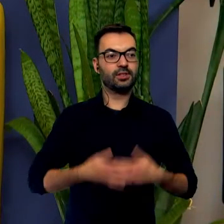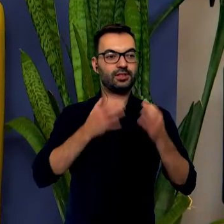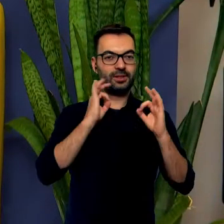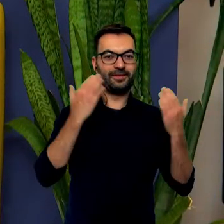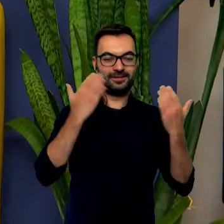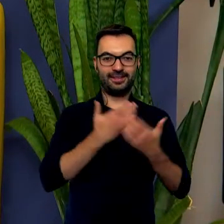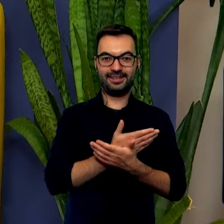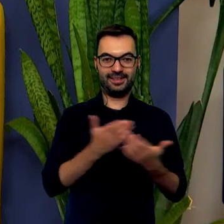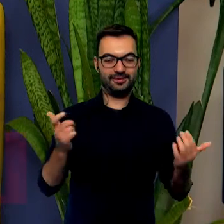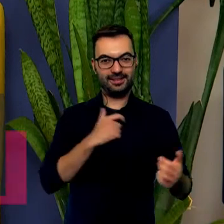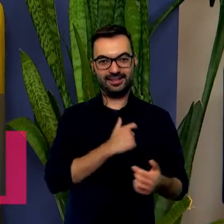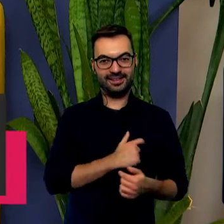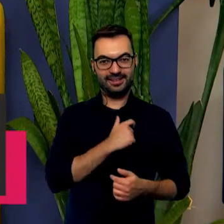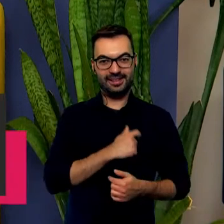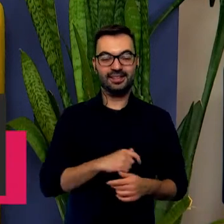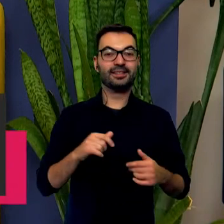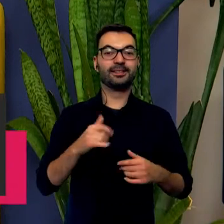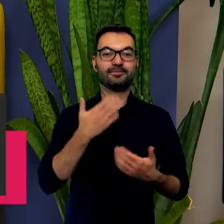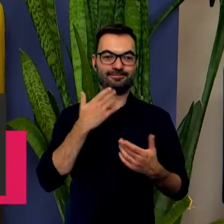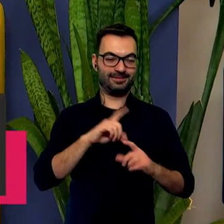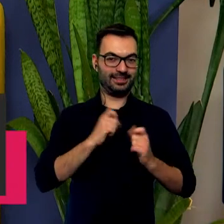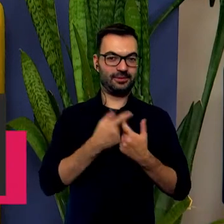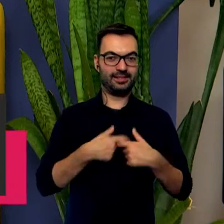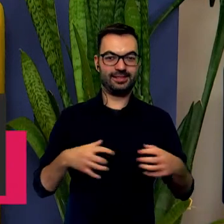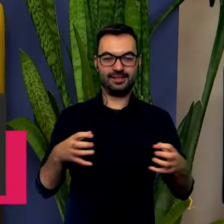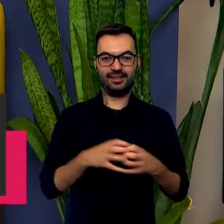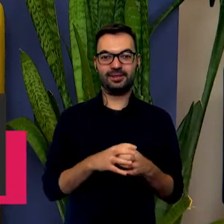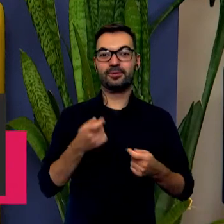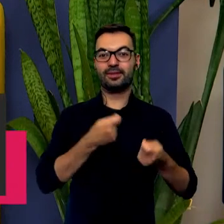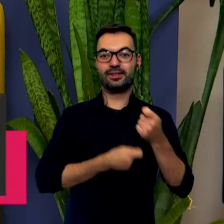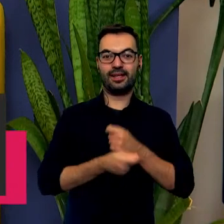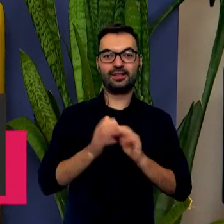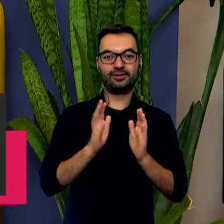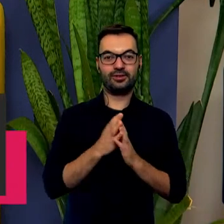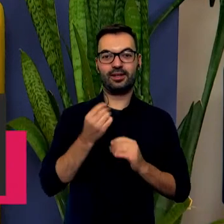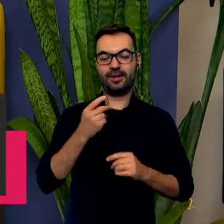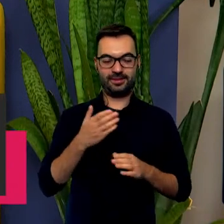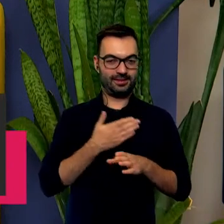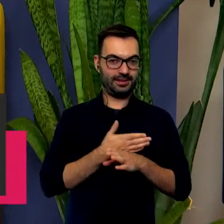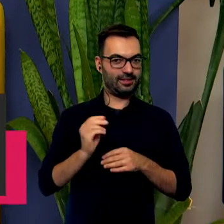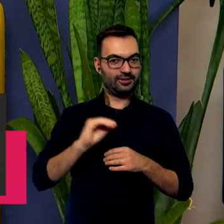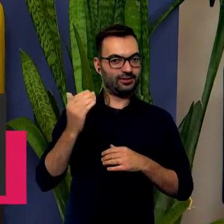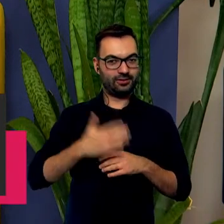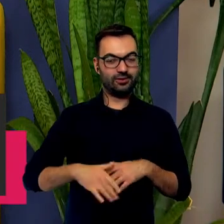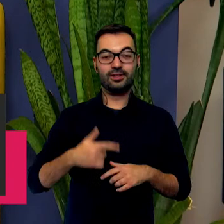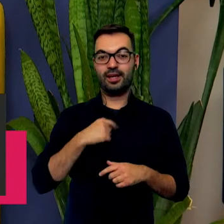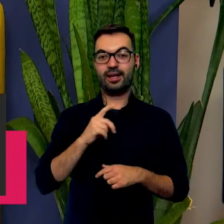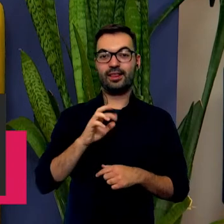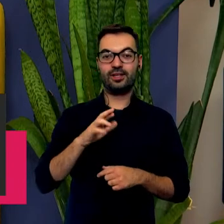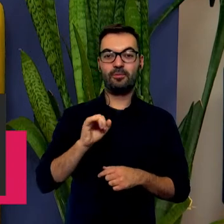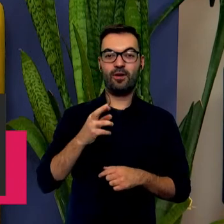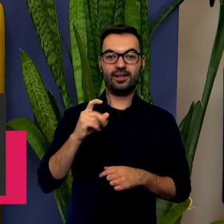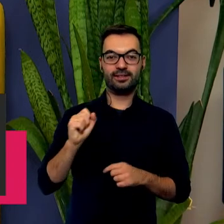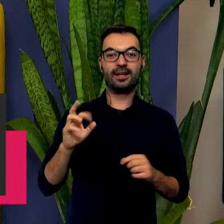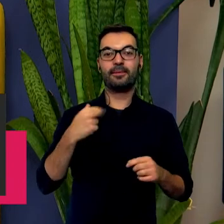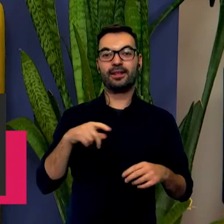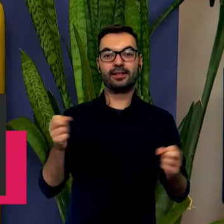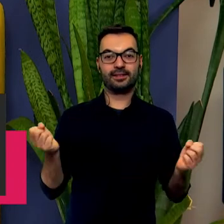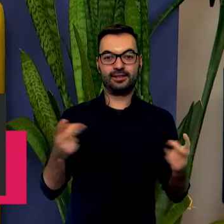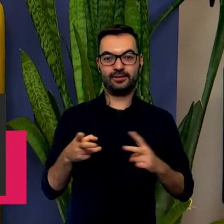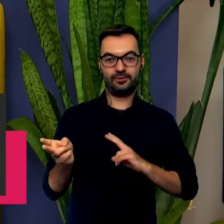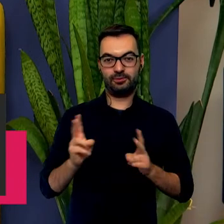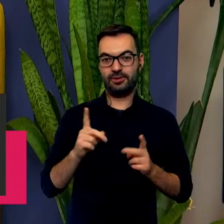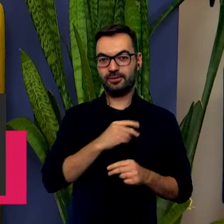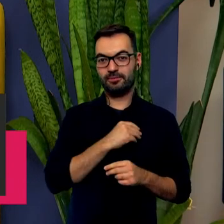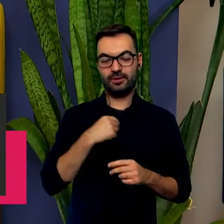Dzień dobry Państwu, witam bardzo, bardzo serdecznie w imieniu całej naszej ekipy. Targi książki Empiku trwają. Ja się nazywam Katarzyna Borowiecka. Bernard Kinow tłumaczy nasze